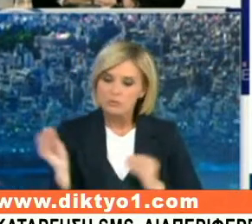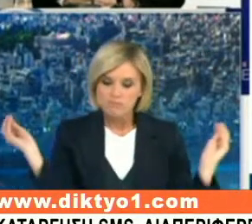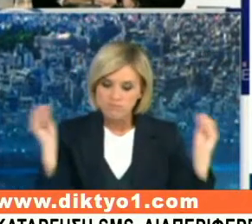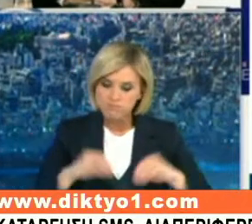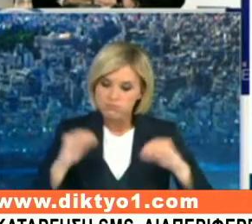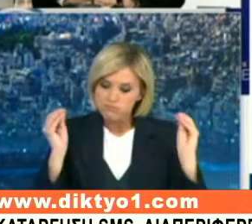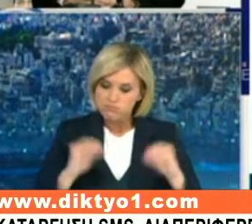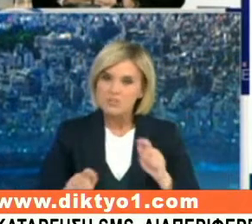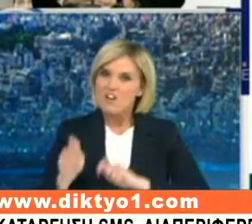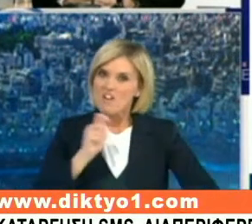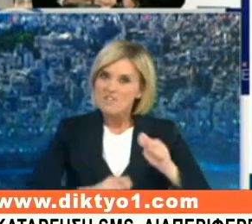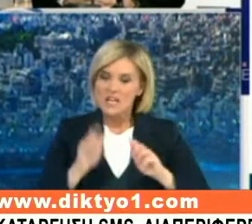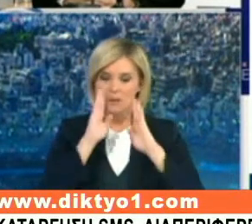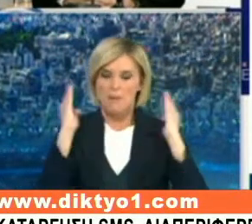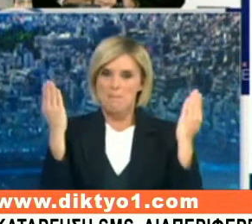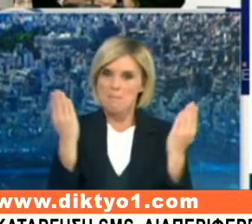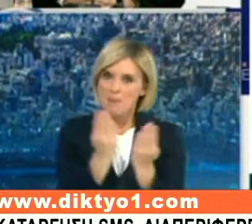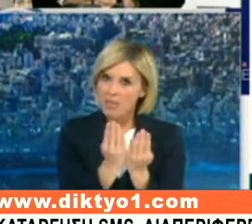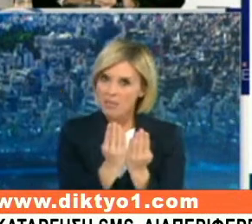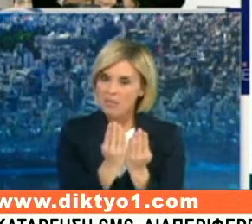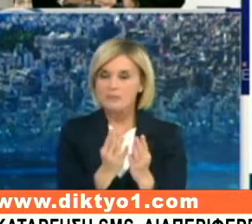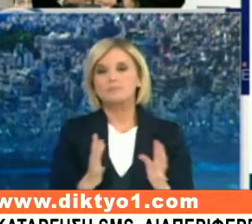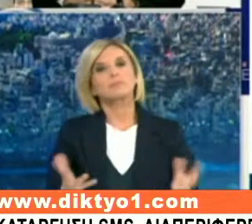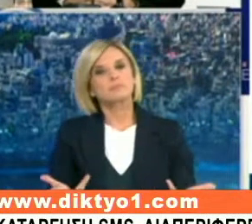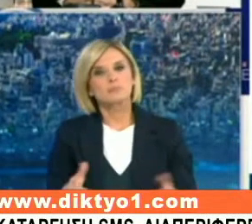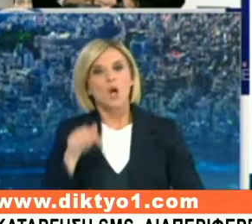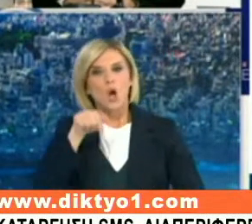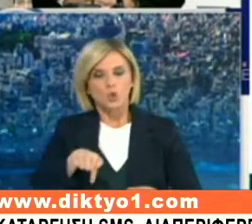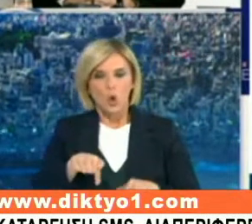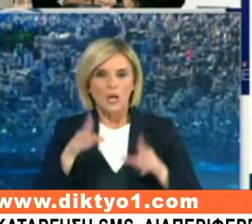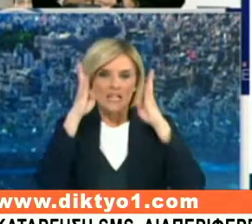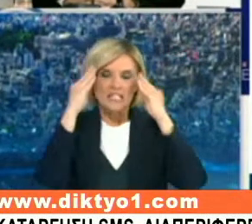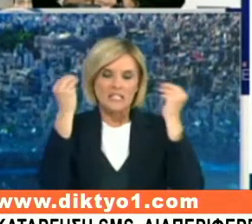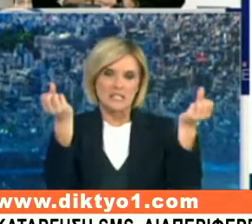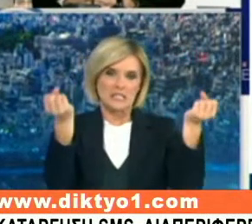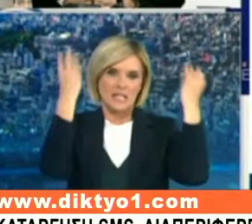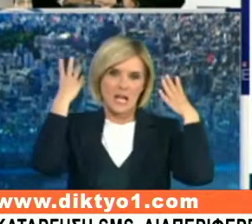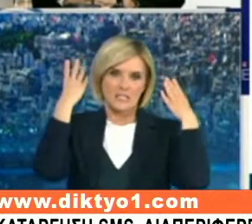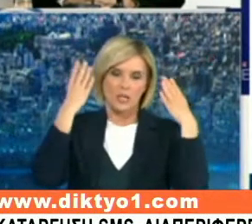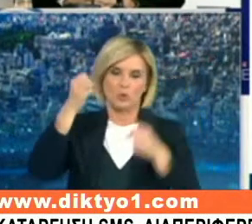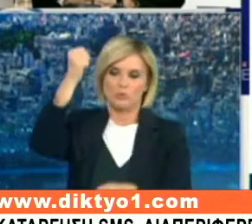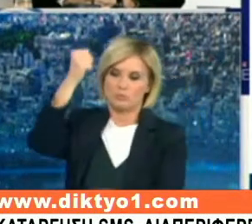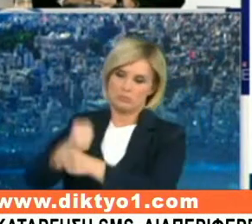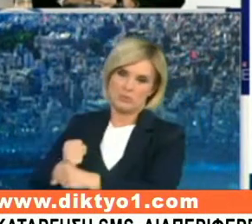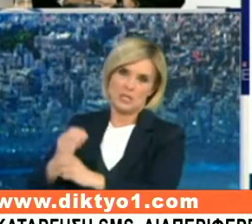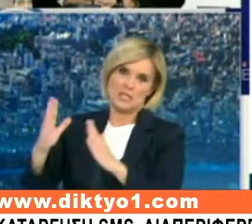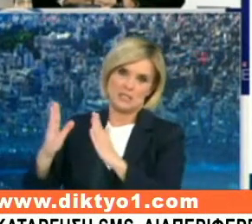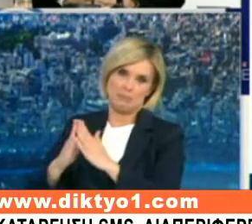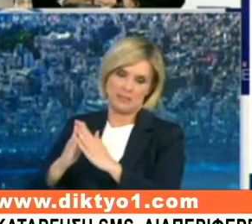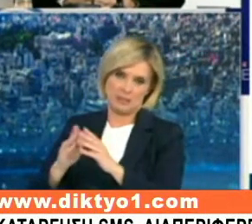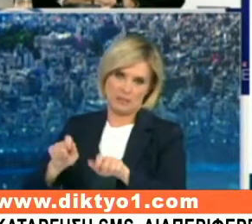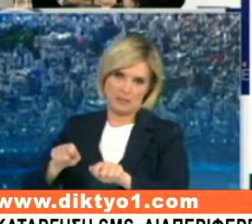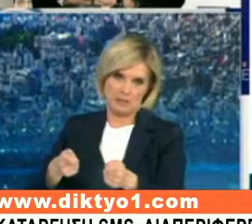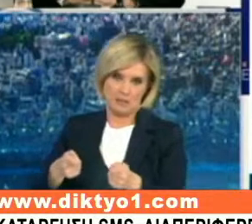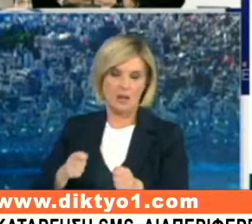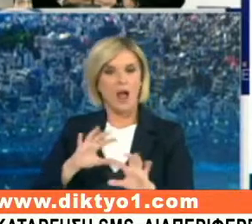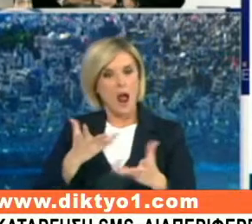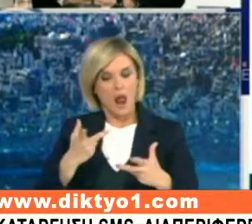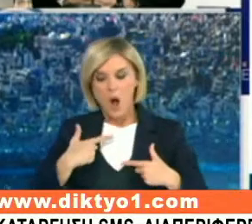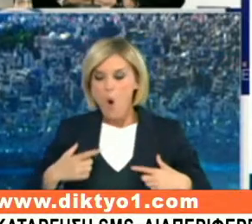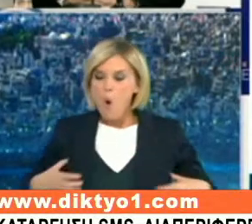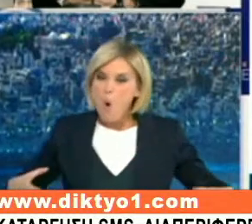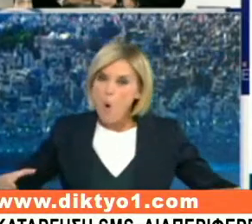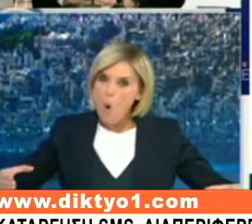ασφάλεια ότι αφήνουμε πίσω μας τα lockdown και ανοίγουμε με ασφάλεια και υψηλό αίσθημα ατομικής και συλλογικής προστασίας ξανά